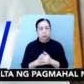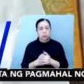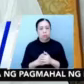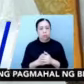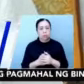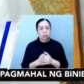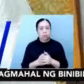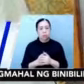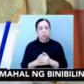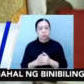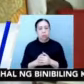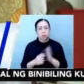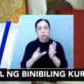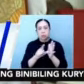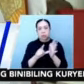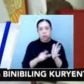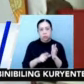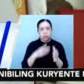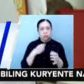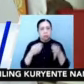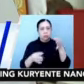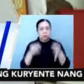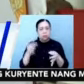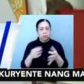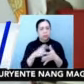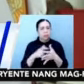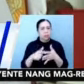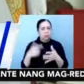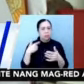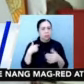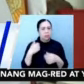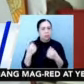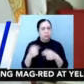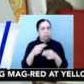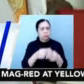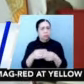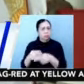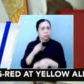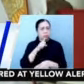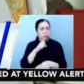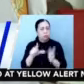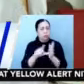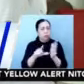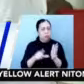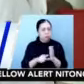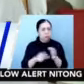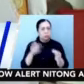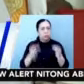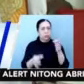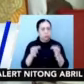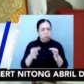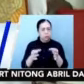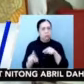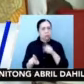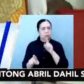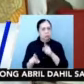yung lawyers and judges. And then meron silang pinapangalan talagang mga lawyers and judges na nasa likod nito na